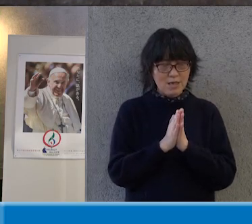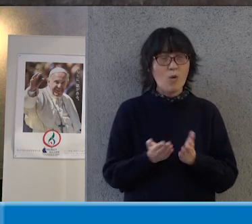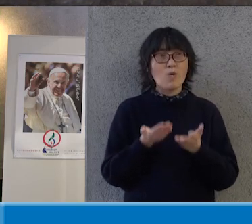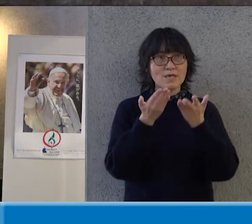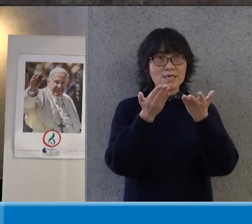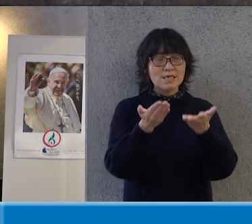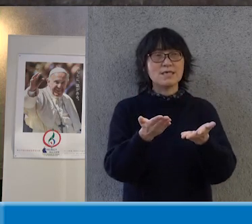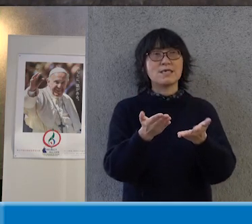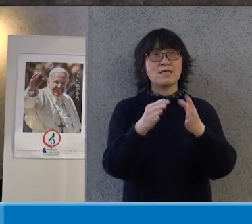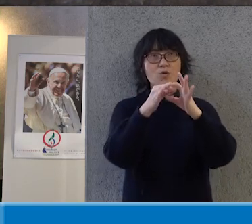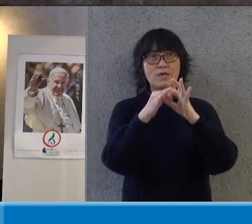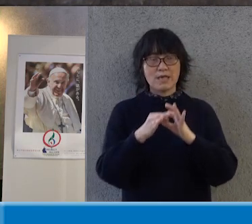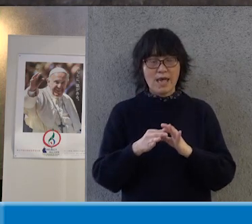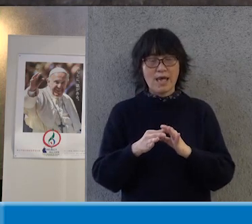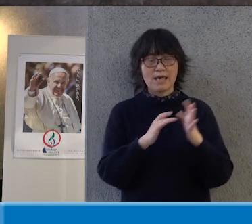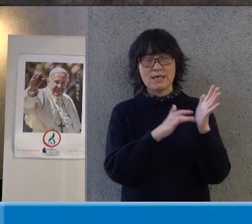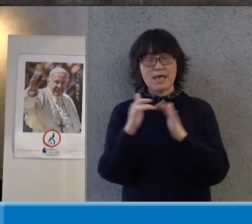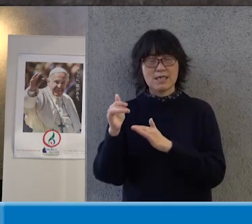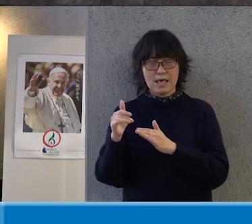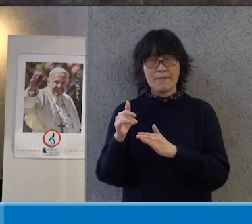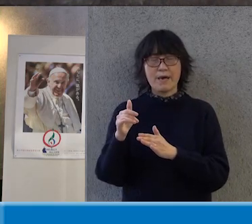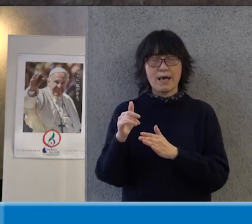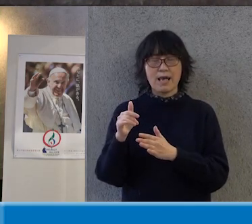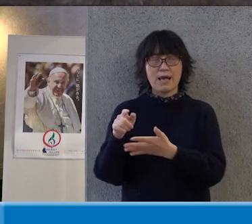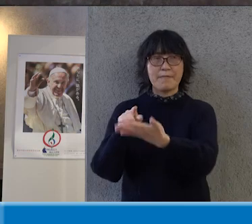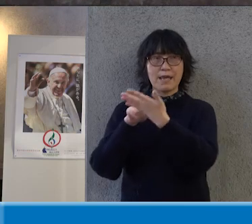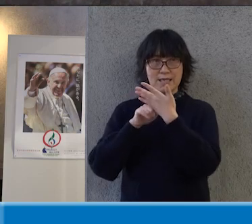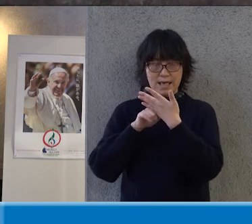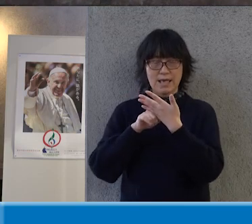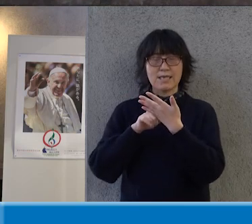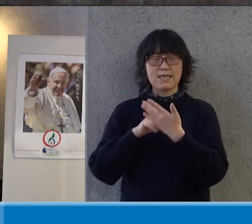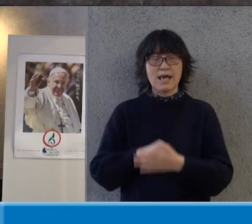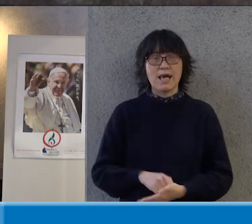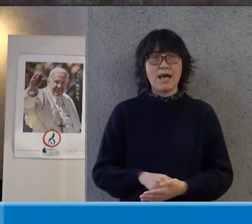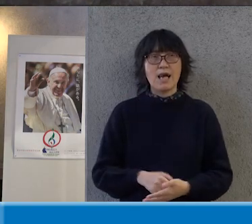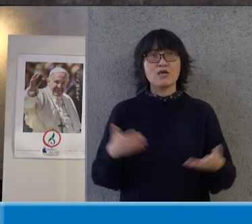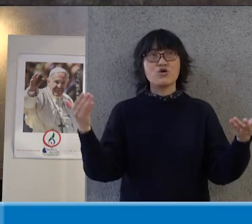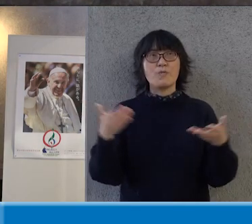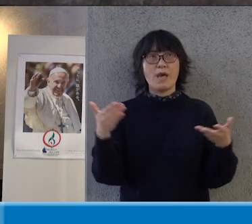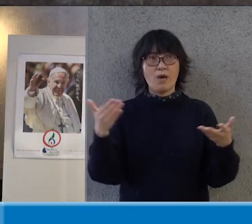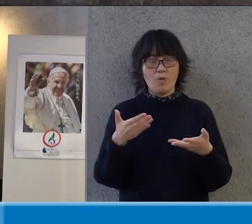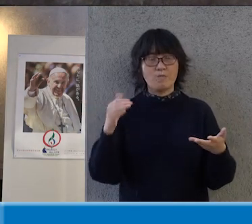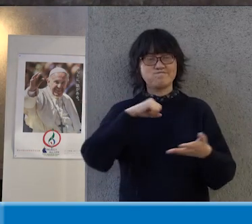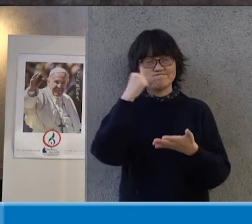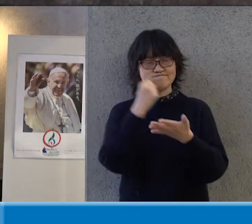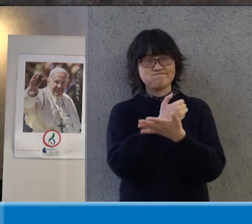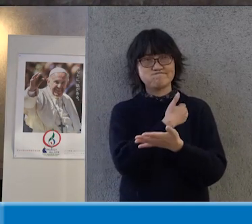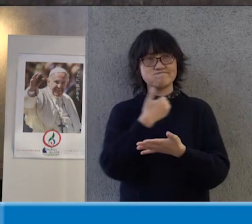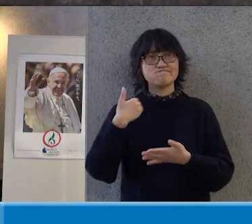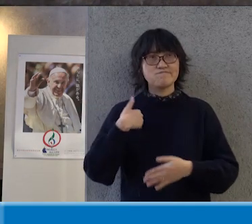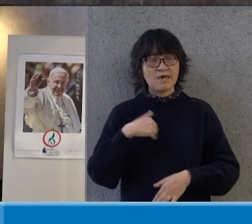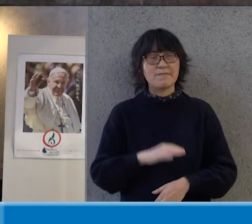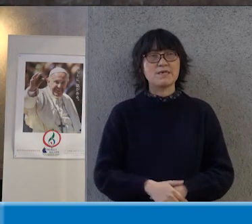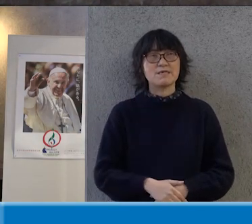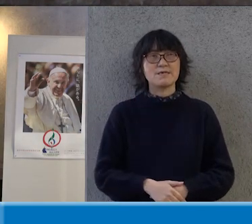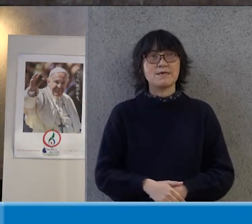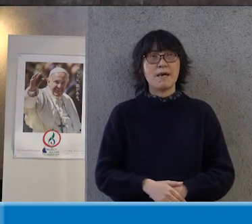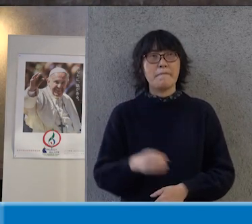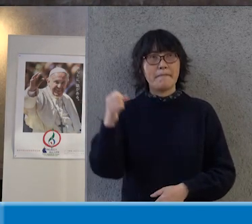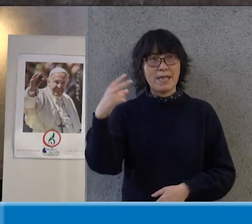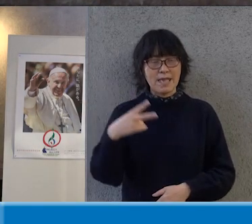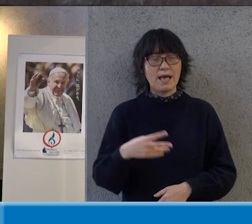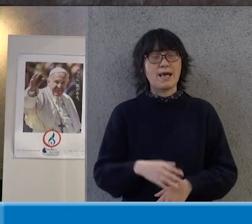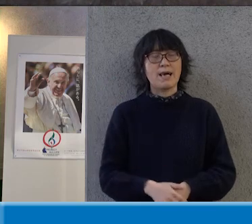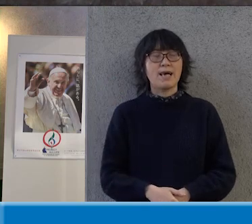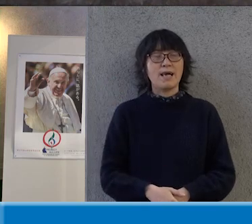ってイエス様から命じられた務めを果たしていくことができます。また同時に